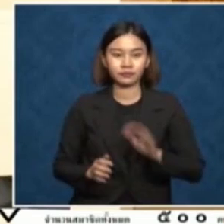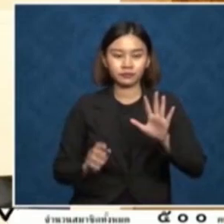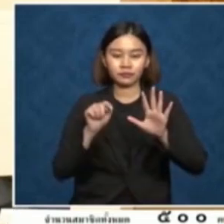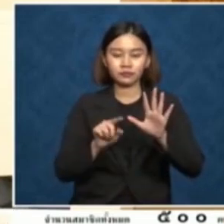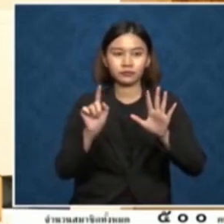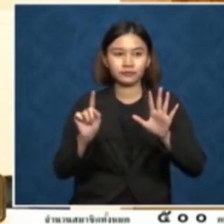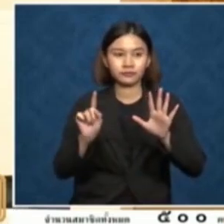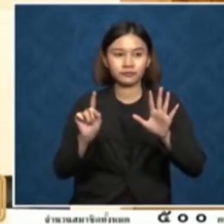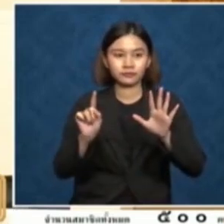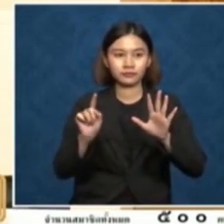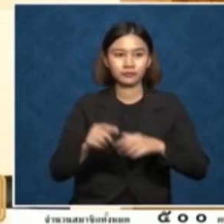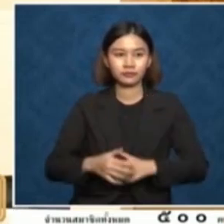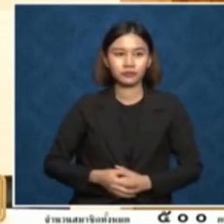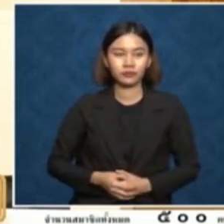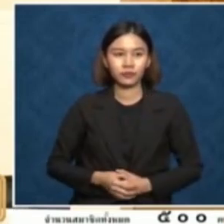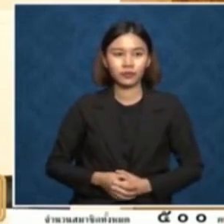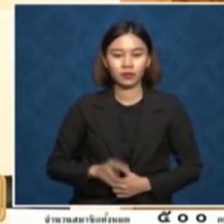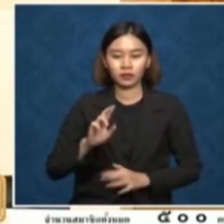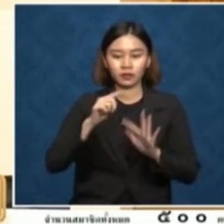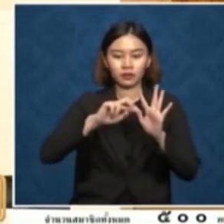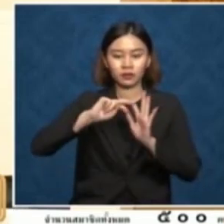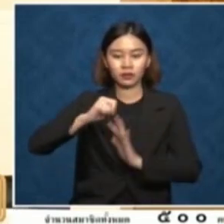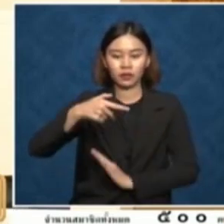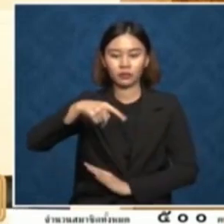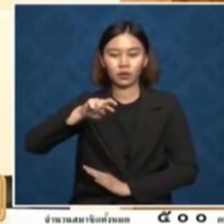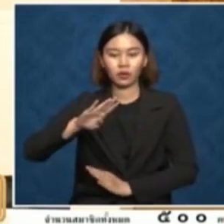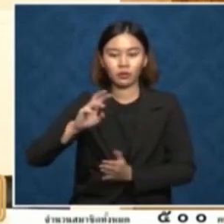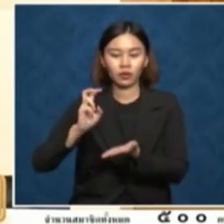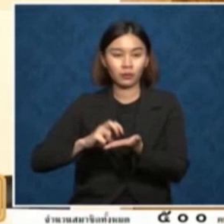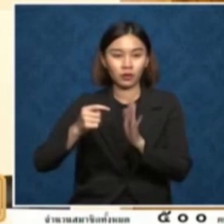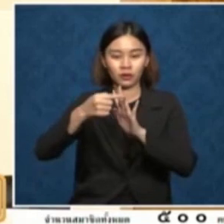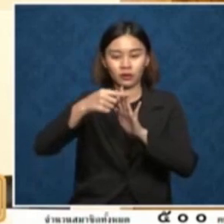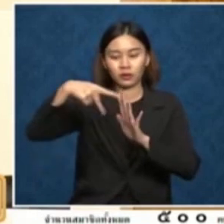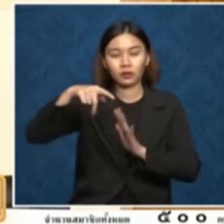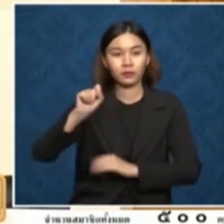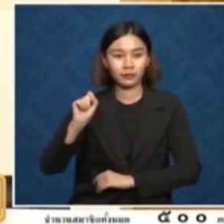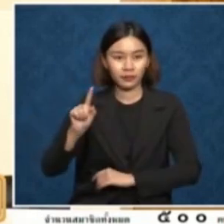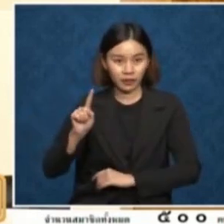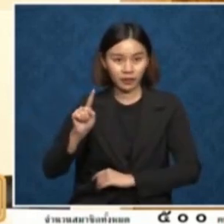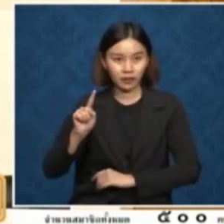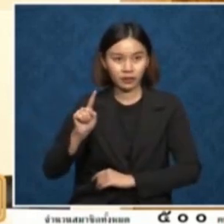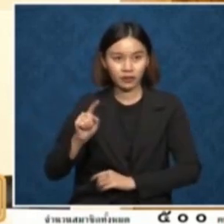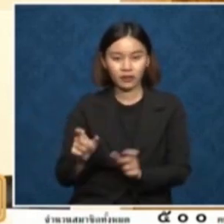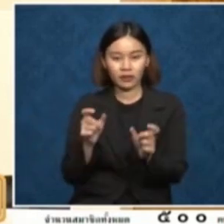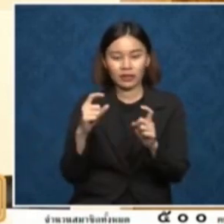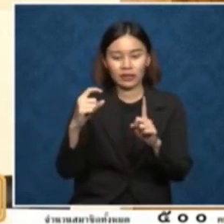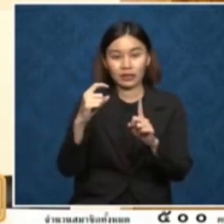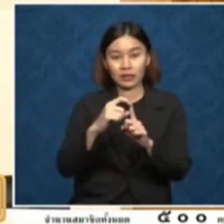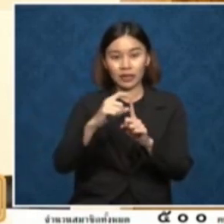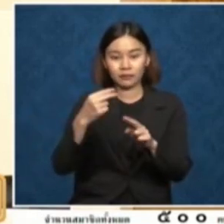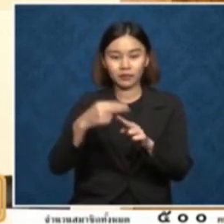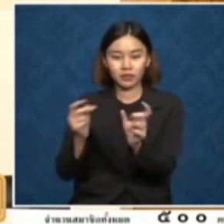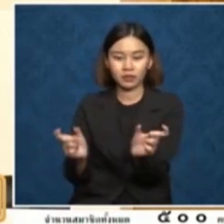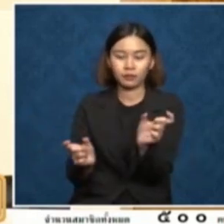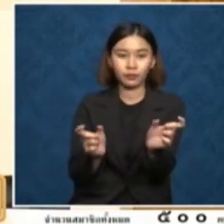5.1 นะครับร่างพระราชบัญญัติการรับรองเพศนะครับคำนำหน้านามและ